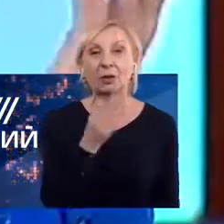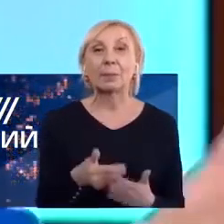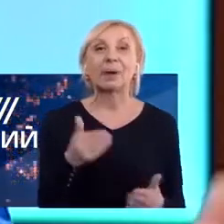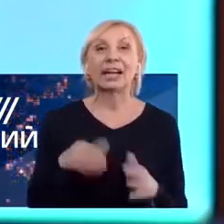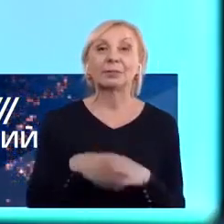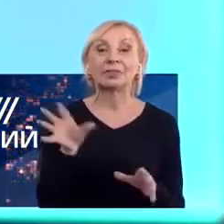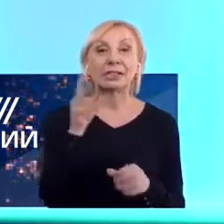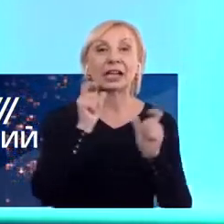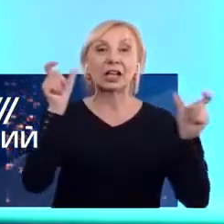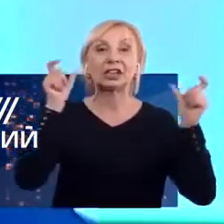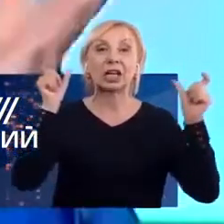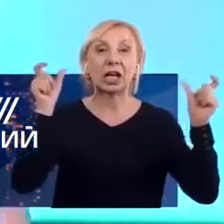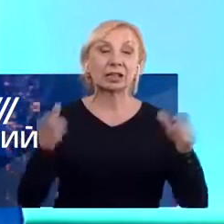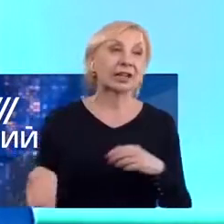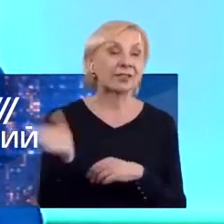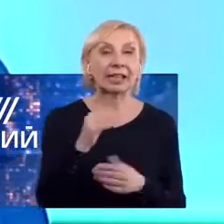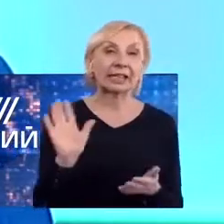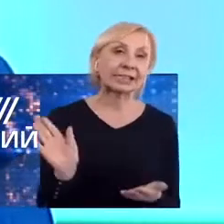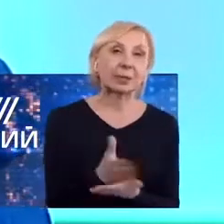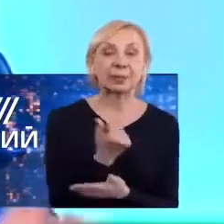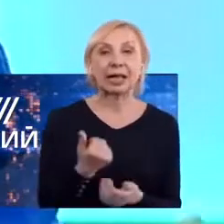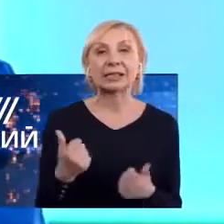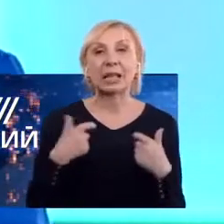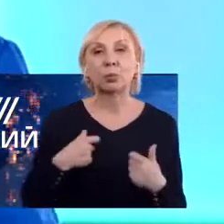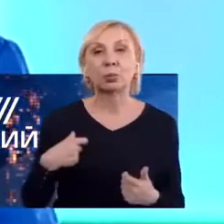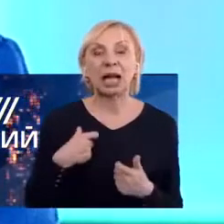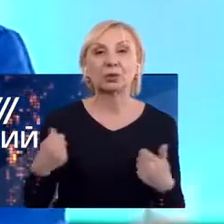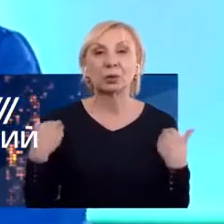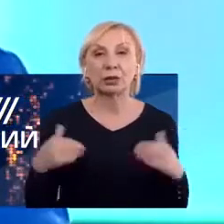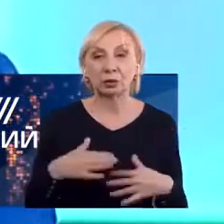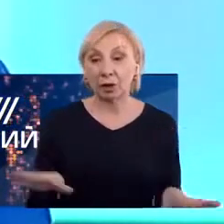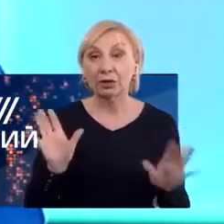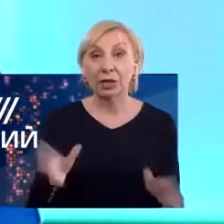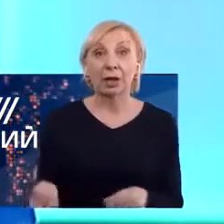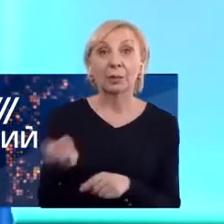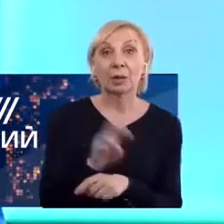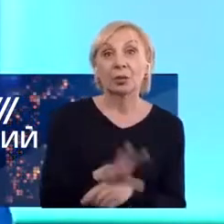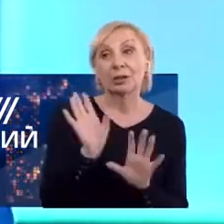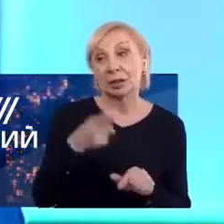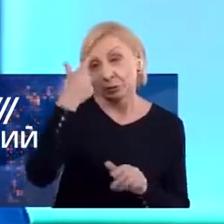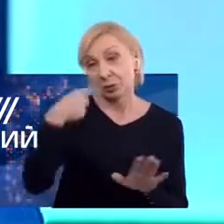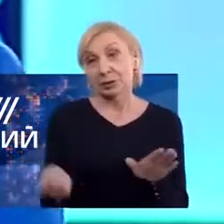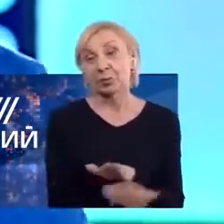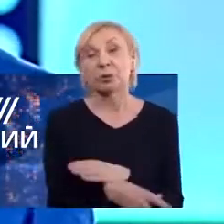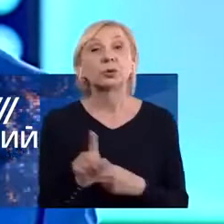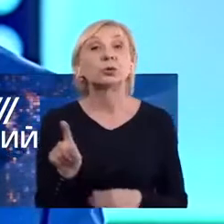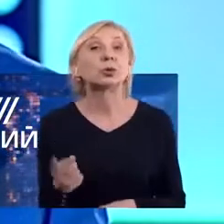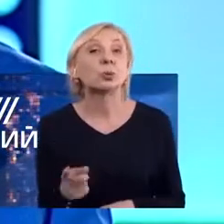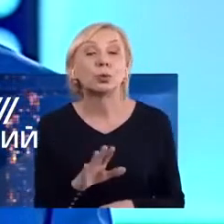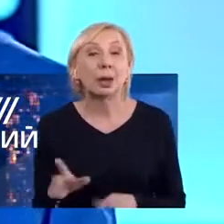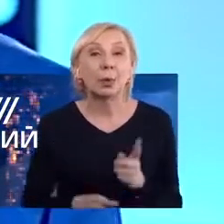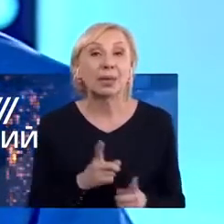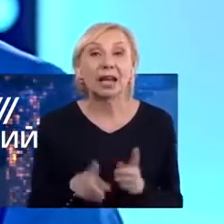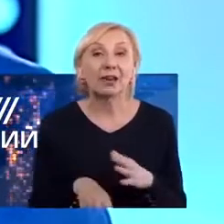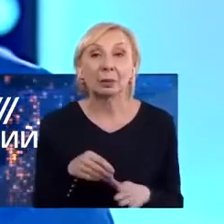всі кричать, давайте будемо знімати депутатську недоторканність. Тільки приходять, зразу забувають. Чому не поміняли виборче